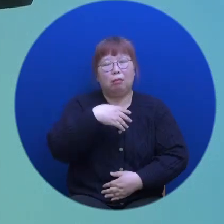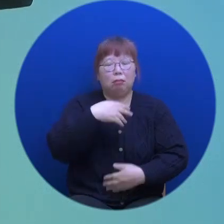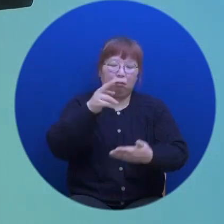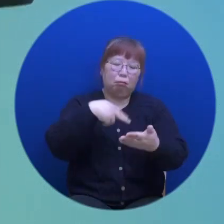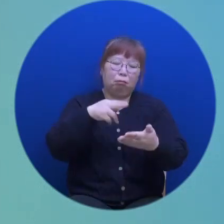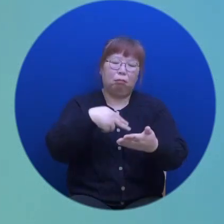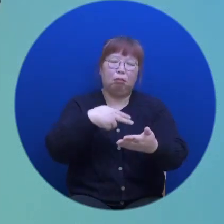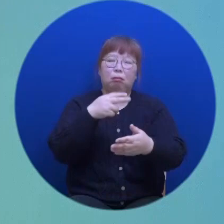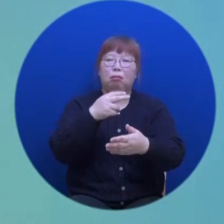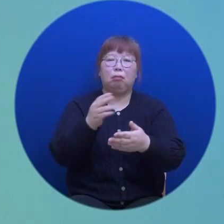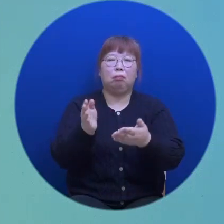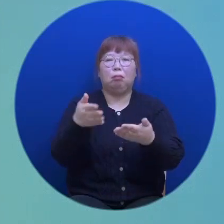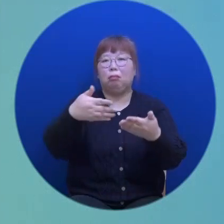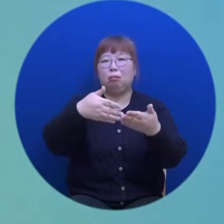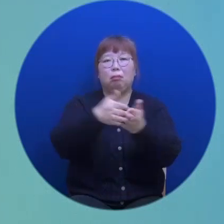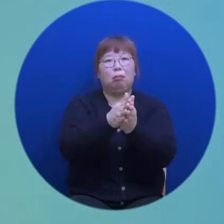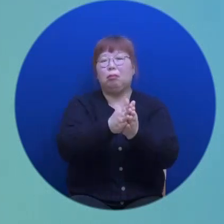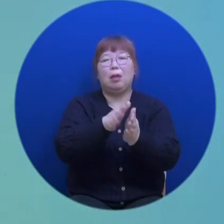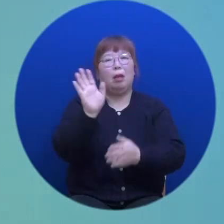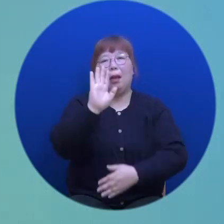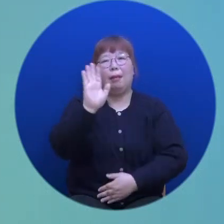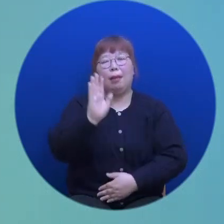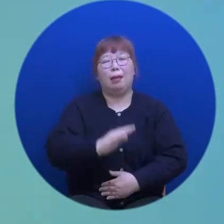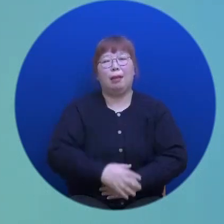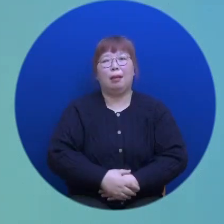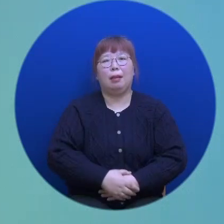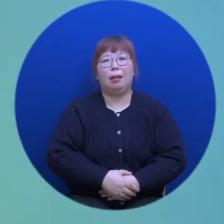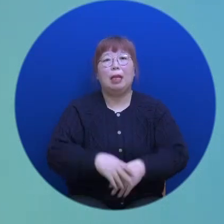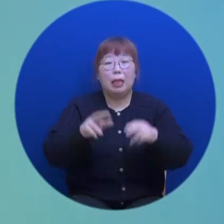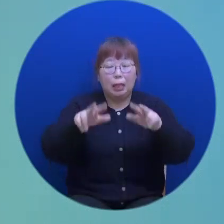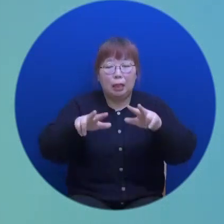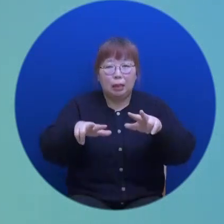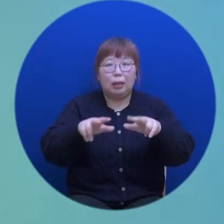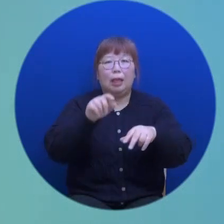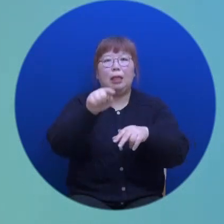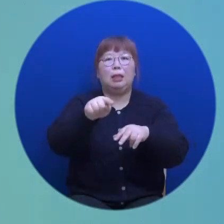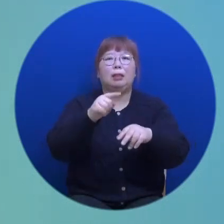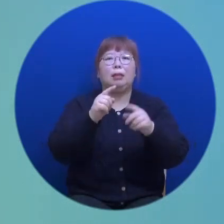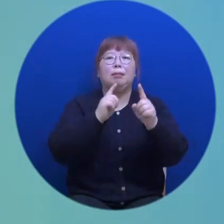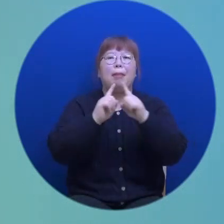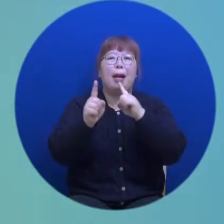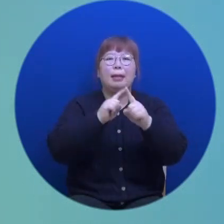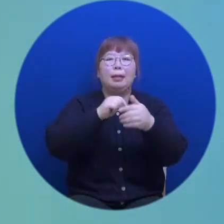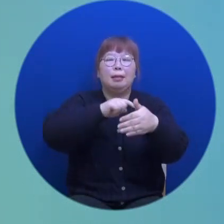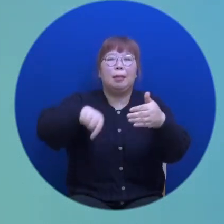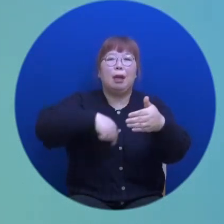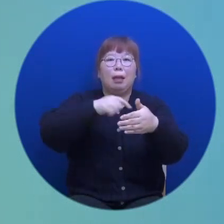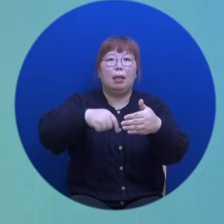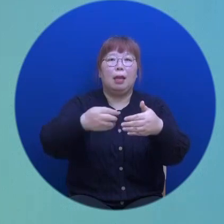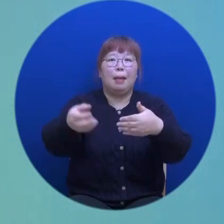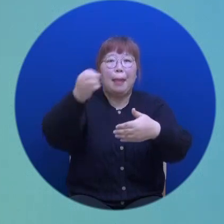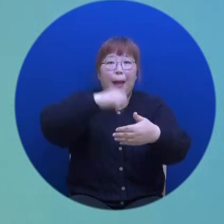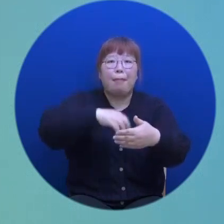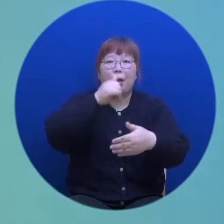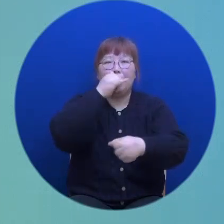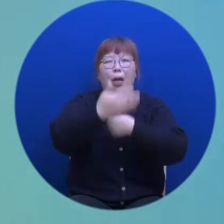없어요. 왜요? 왜 그렇습니까? 이제 그 말씀 안에 담겨있는 하나님의 뜨거운